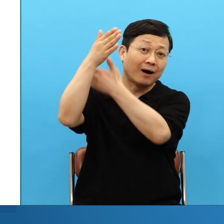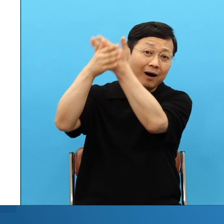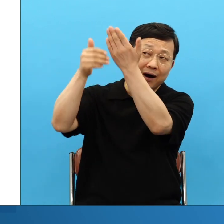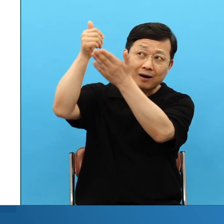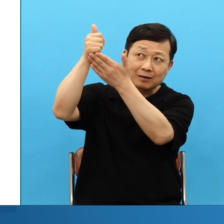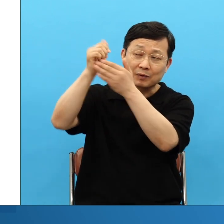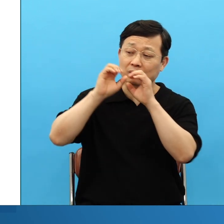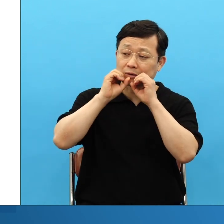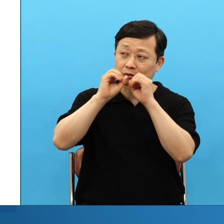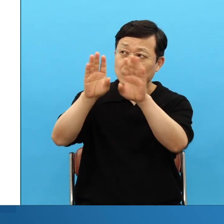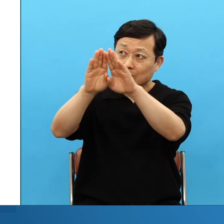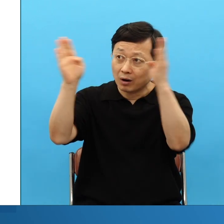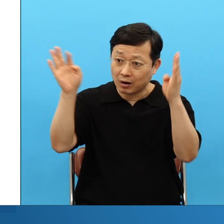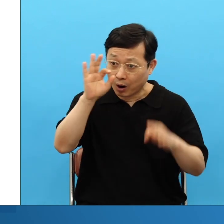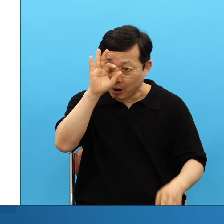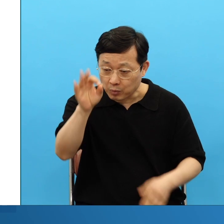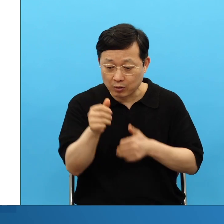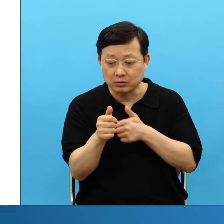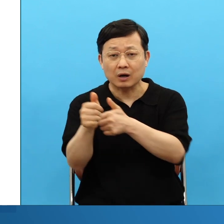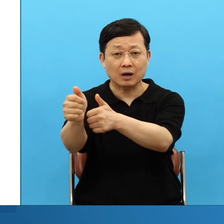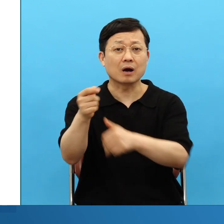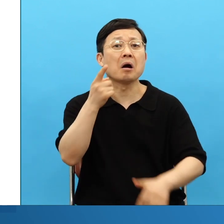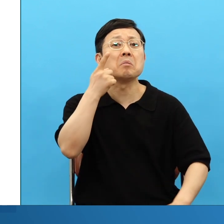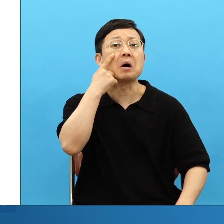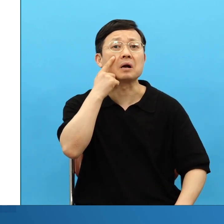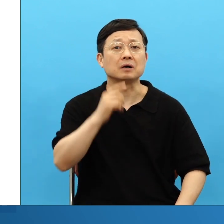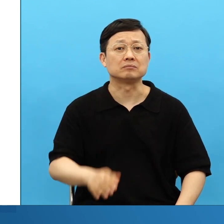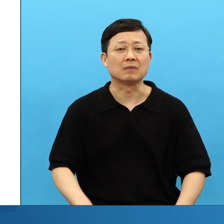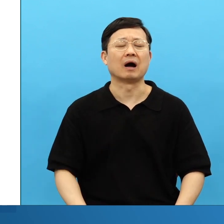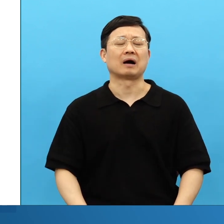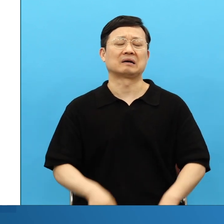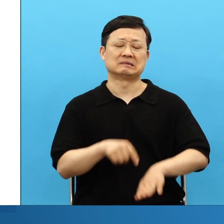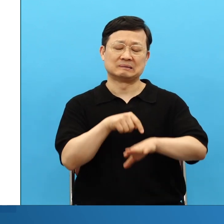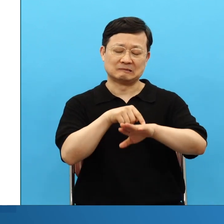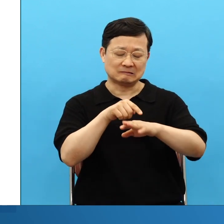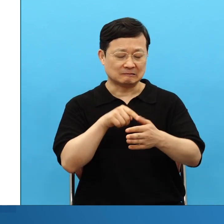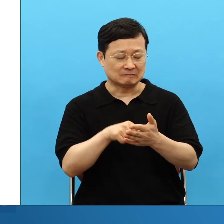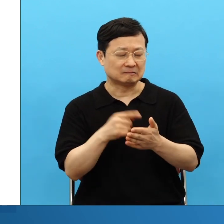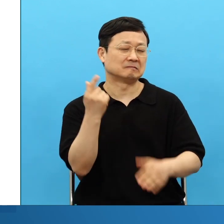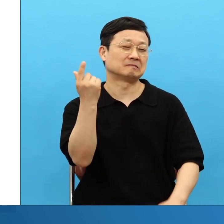따라 들어가라. 이제 말씀을 듣는 중에 하나님이 그런 마음을 주셔서